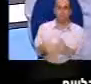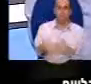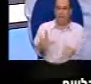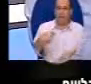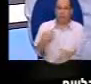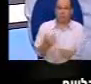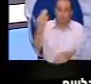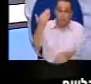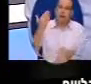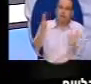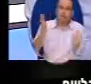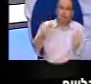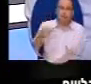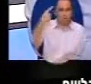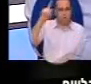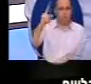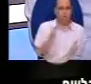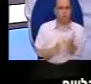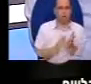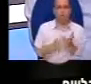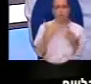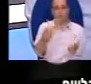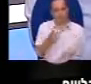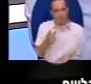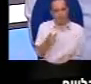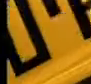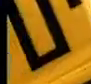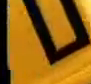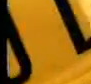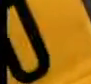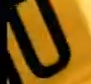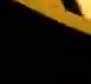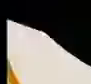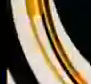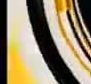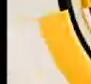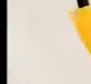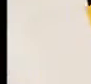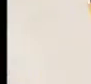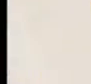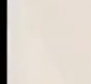לא עשינו את זה קודם, אבל כל הכבוד על היוזמה. תודה. חברים, תודה רבה לכם.